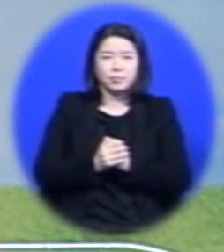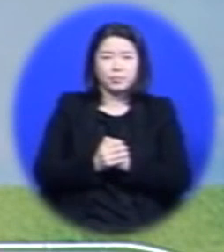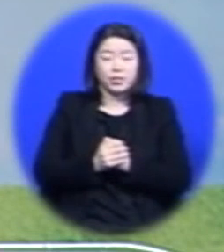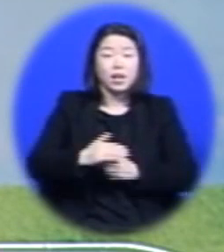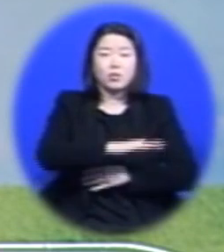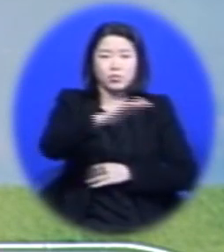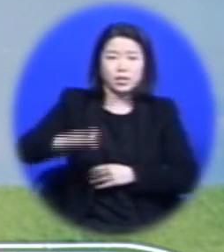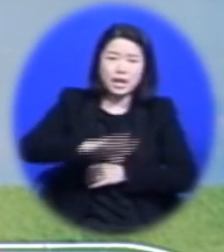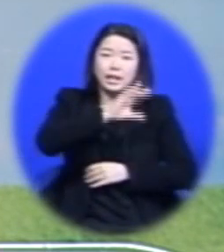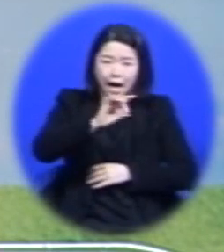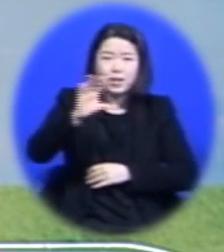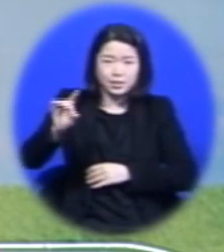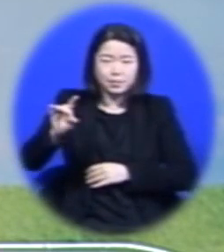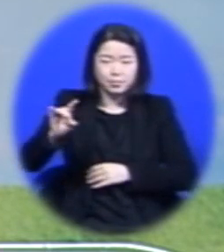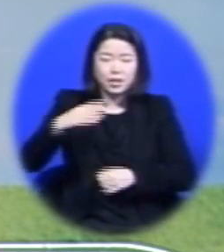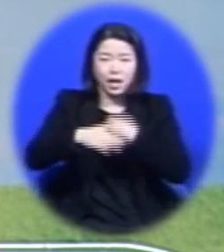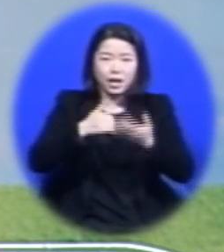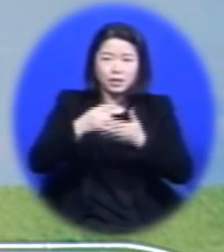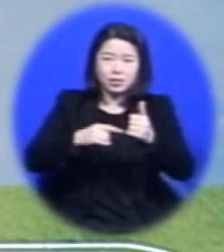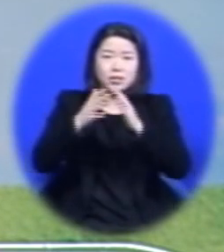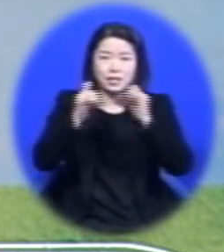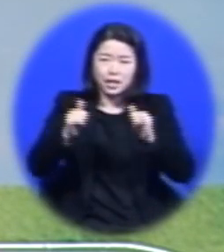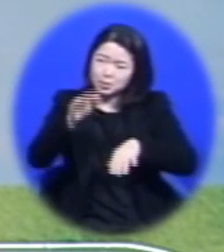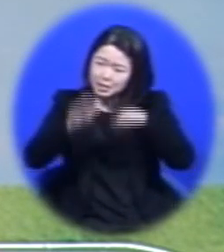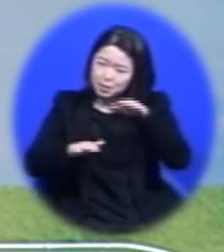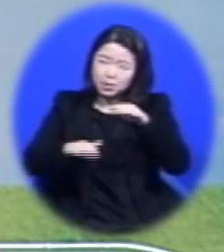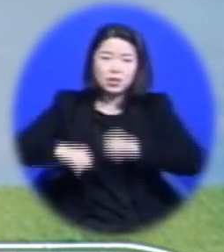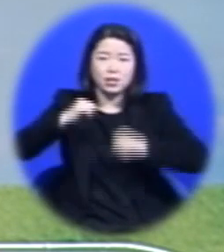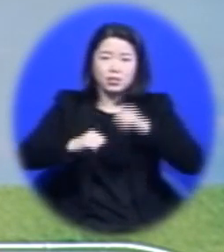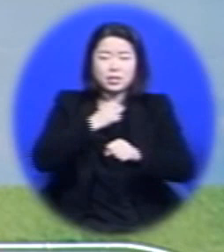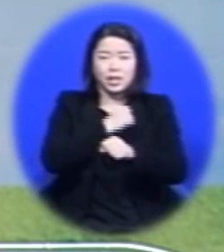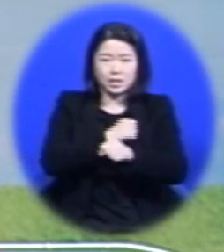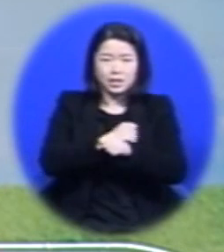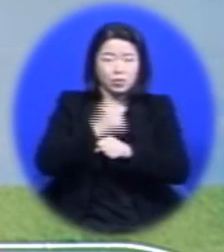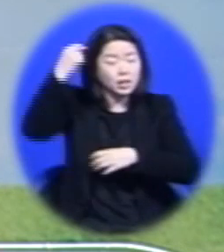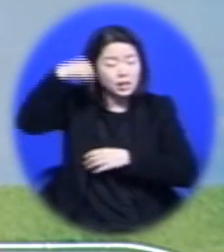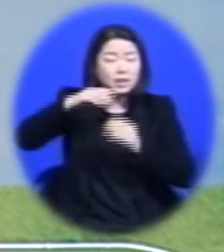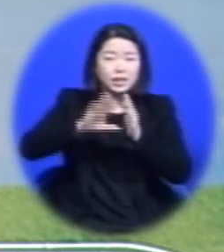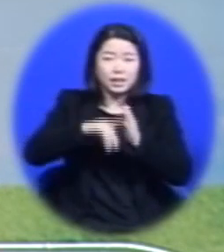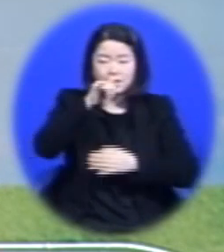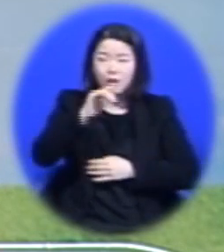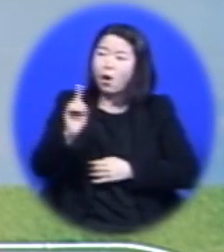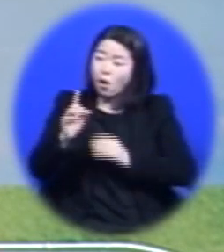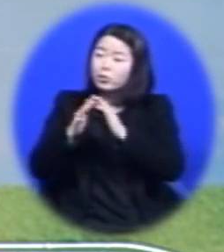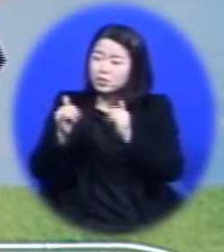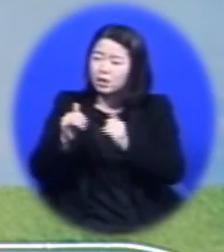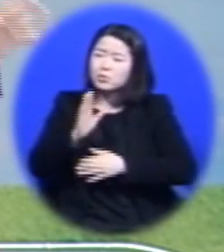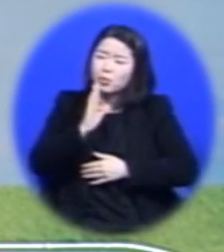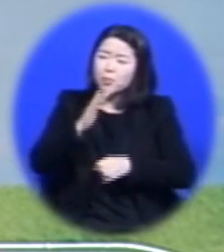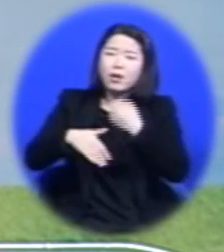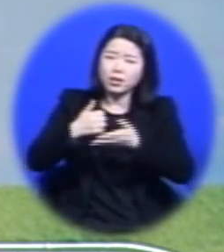우리는 때때로 하나님께서 사람을 차별 해서 역사 하신다 고 그렇게 느낄 때가 있습니다 어떤 사람에게는 정말